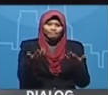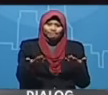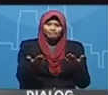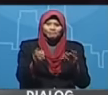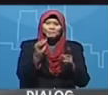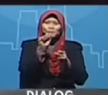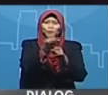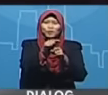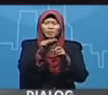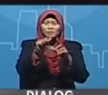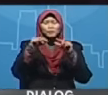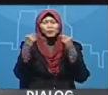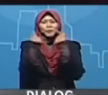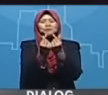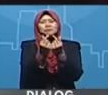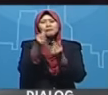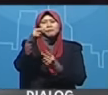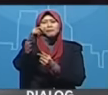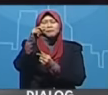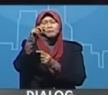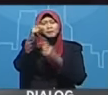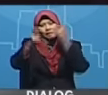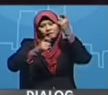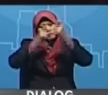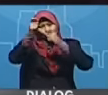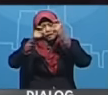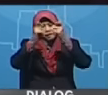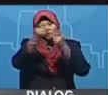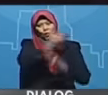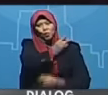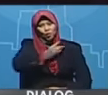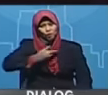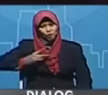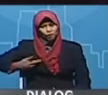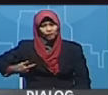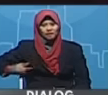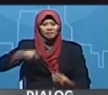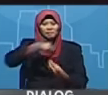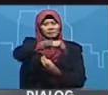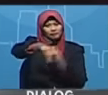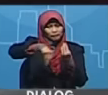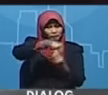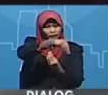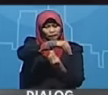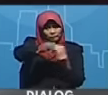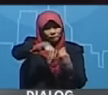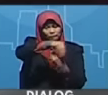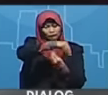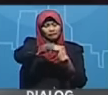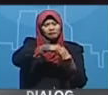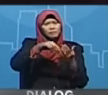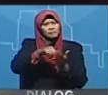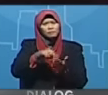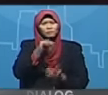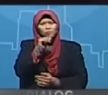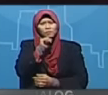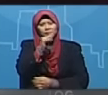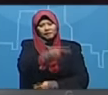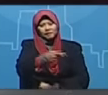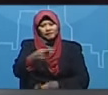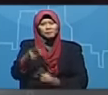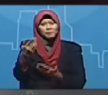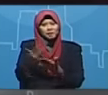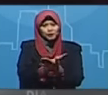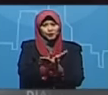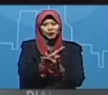penipuan pakej-pakej pelancongan, penipuan pakej-pakej umrah. Jadi ini bukan perkara baru ya, di lokasi